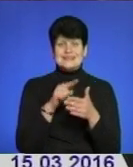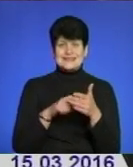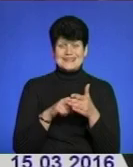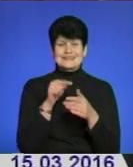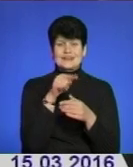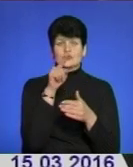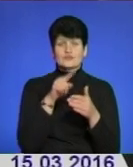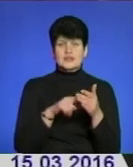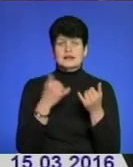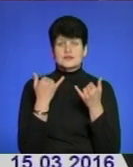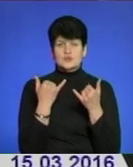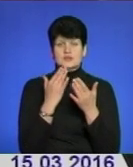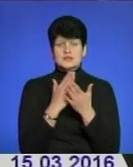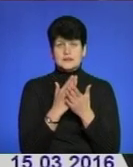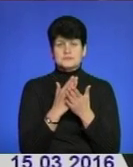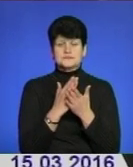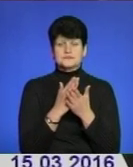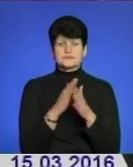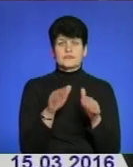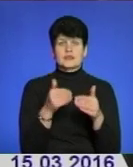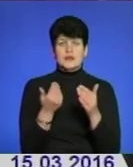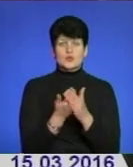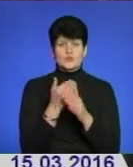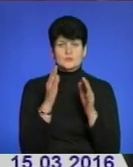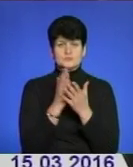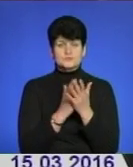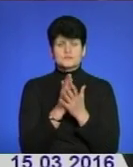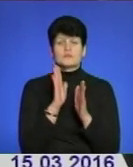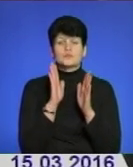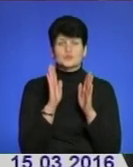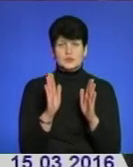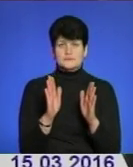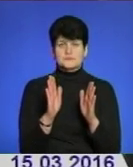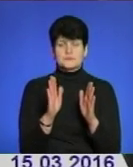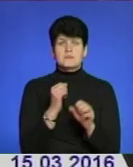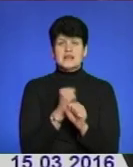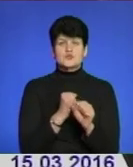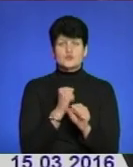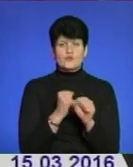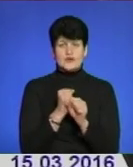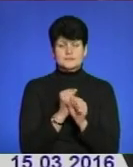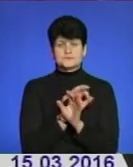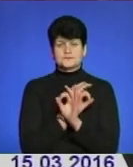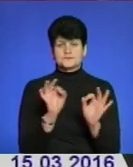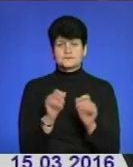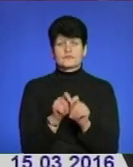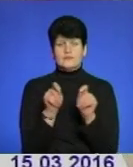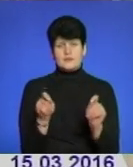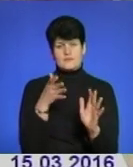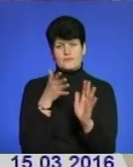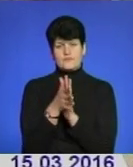та довіра, яка сьогодні покладена на нову службу, вона буде працювати достойно, відкрито і